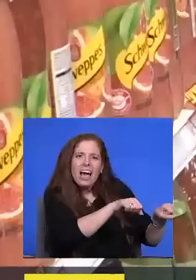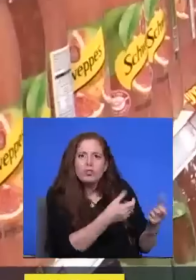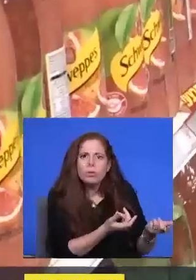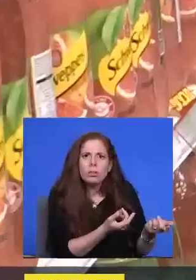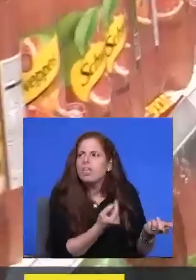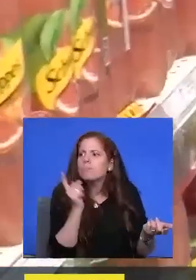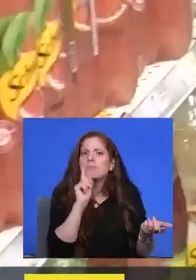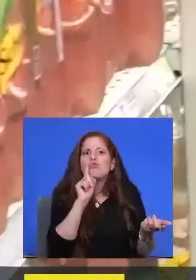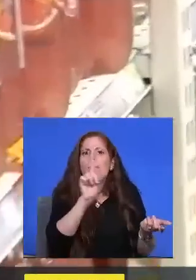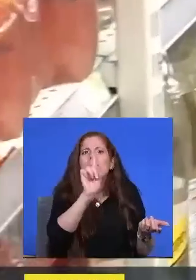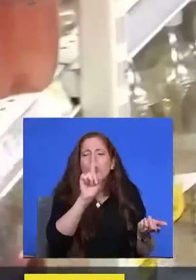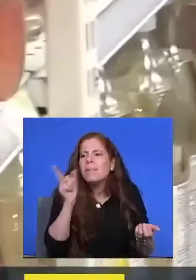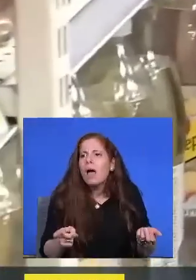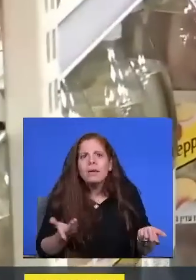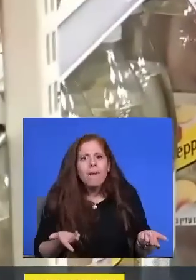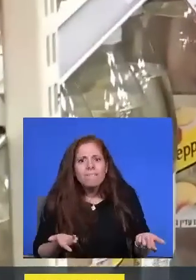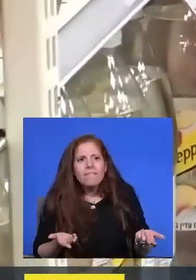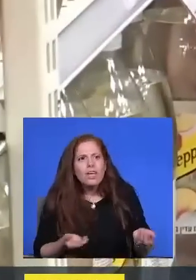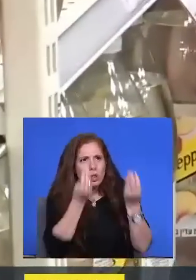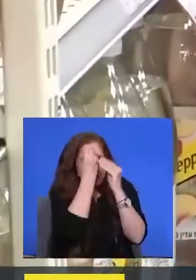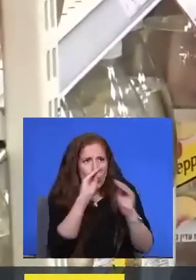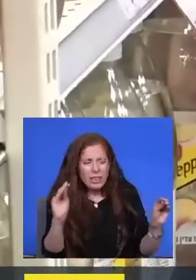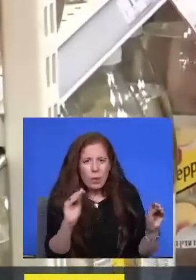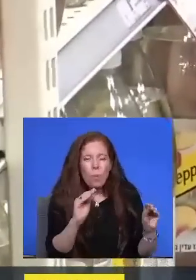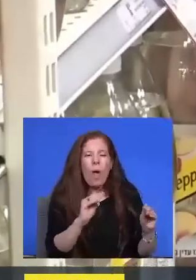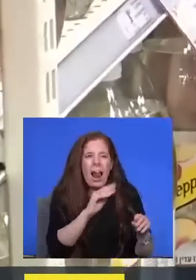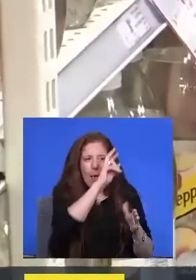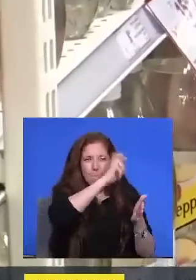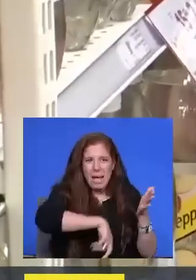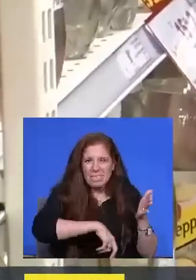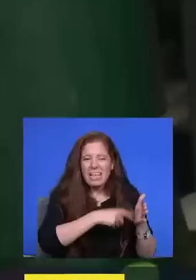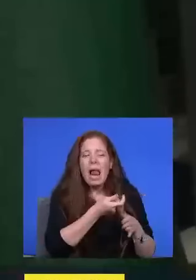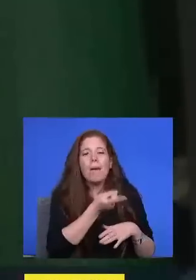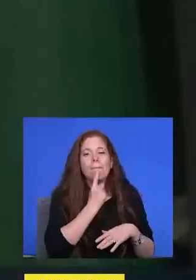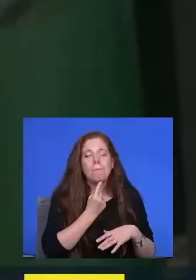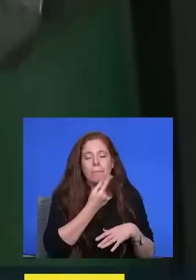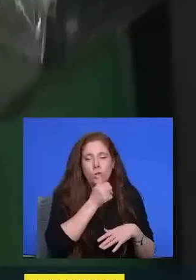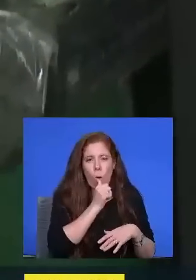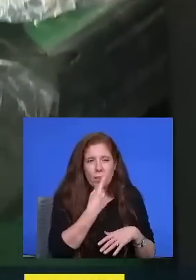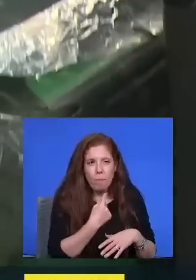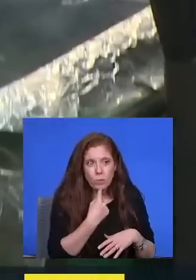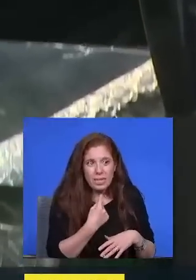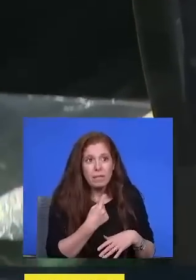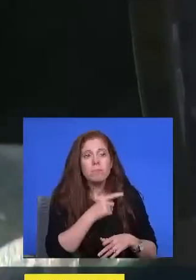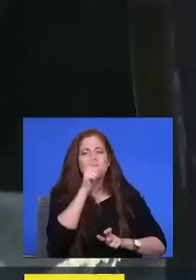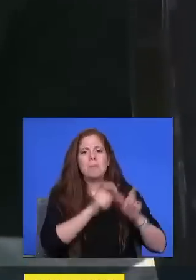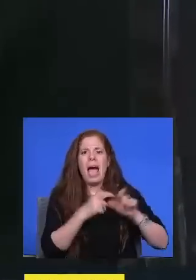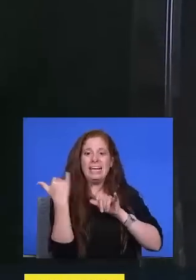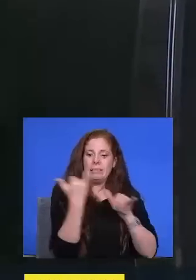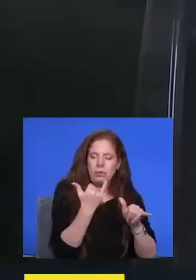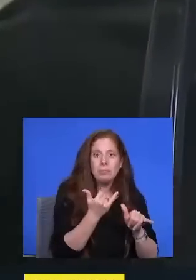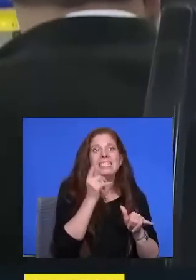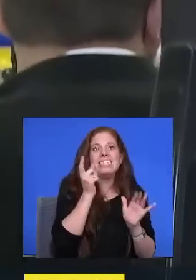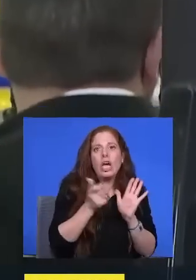מתחייב? כשהודיעו על הטלת המס על המשקאות הממותקים, הקמעונאים נדרשו לשלם מס גם